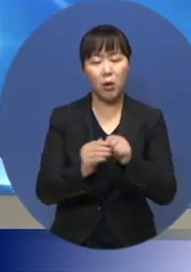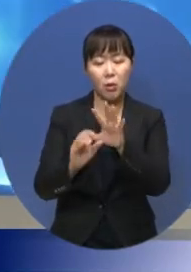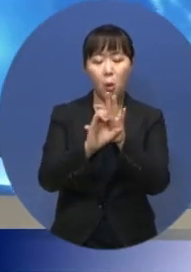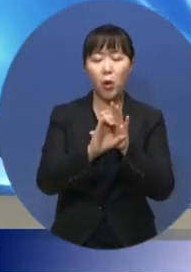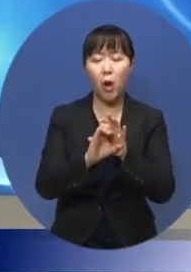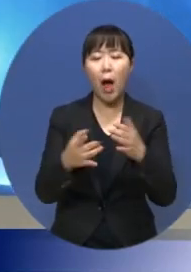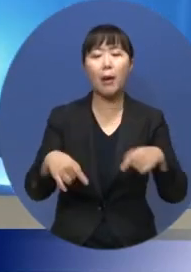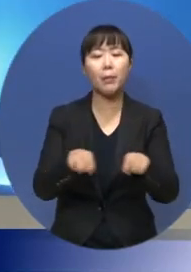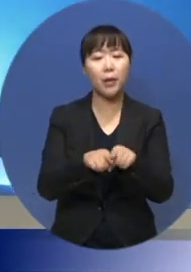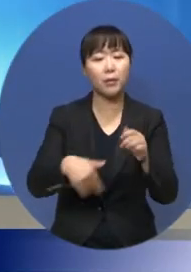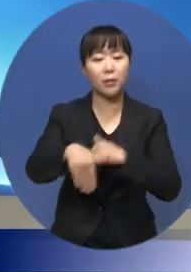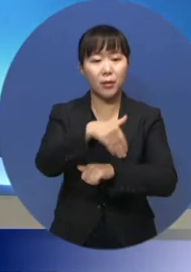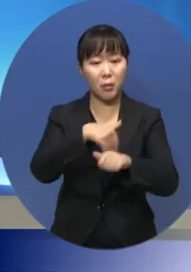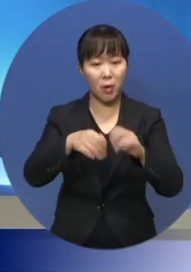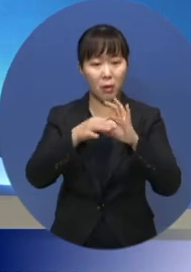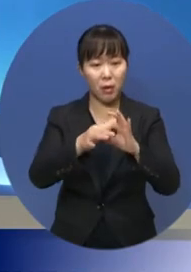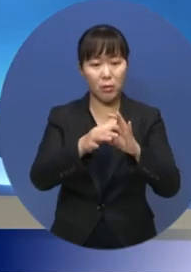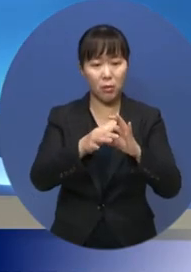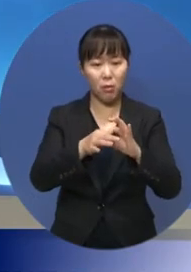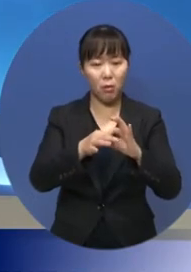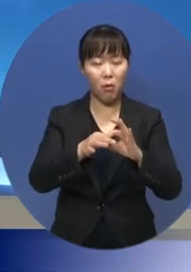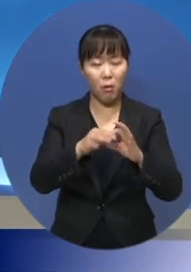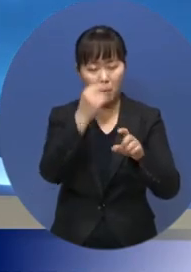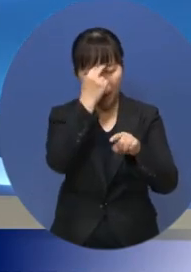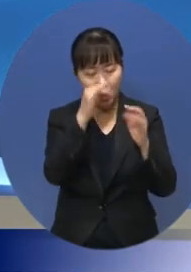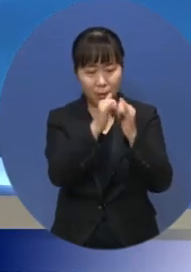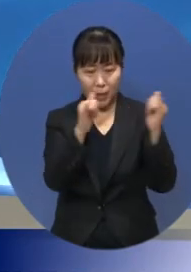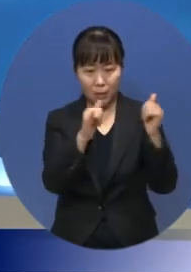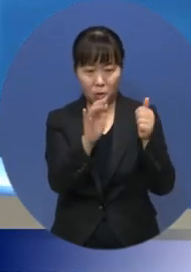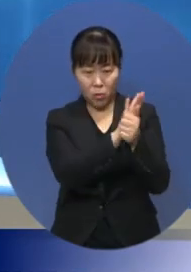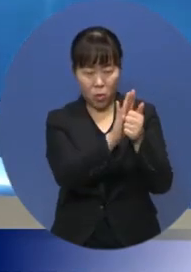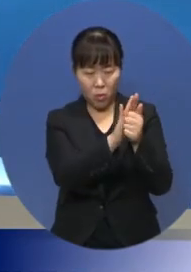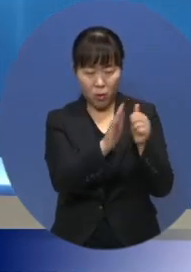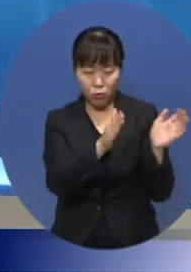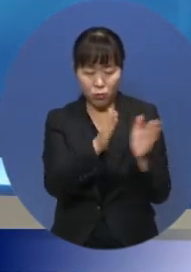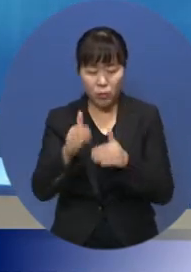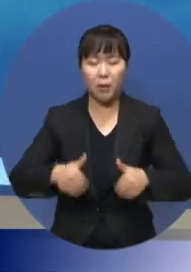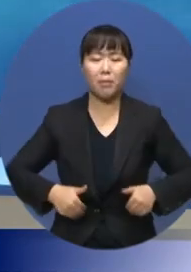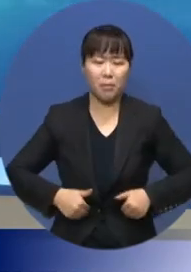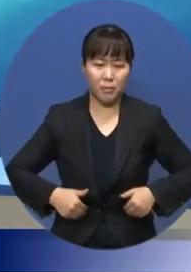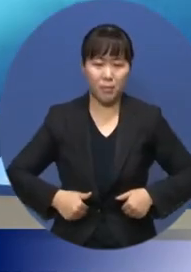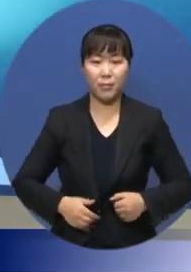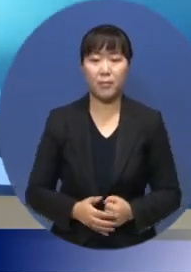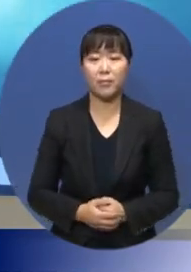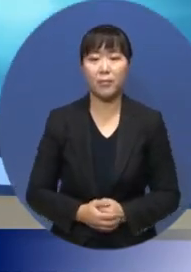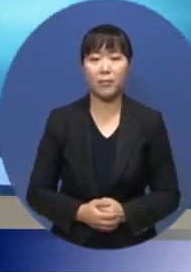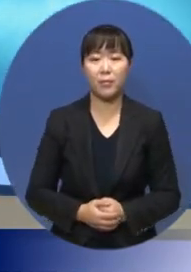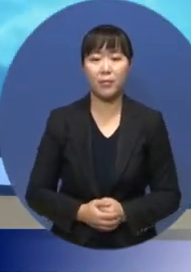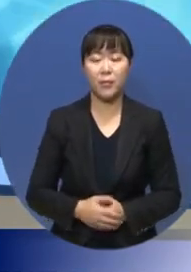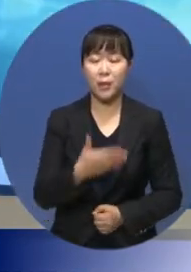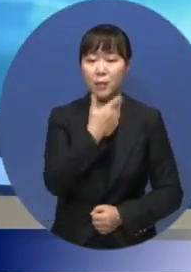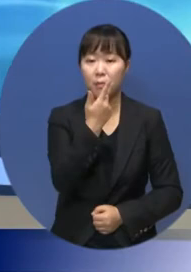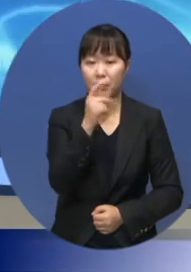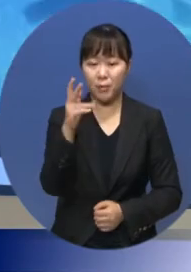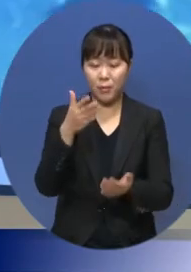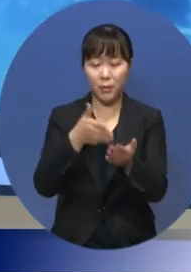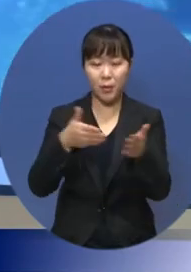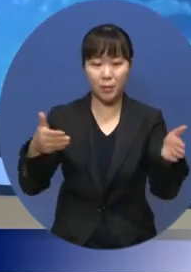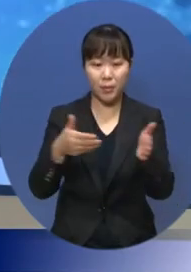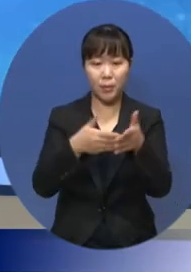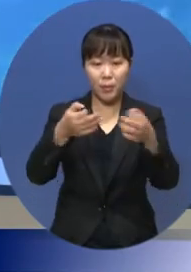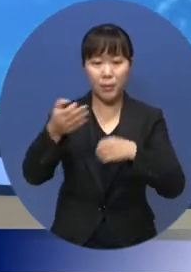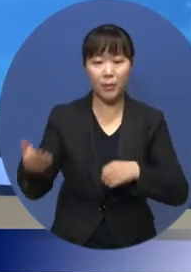위드 코로나 상황에 대비한 취약계층의 돌봄 방안 마련이 시급해 보입니다. 이상 복지TV 뉴스를